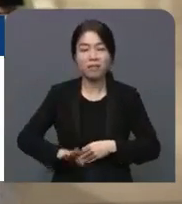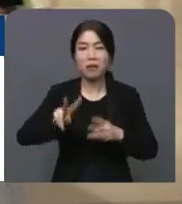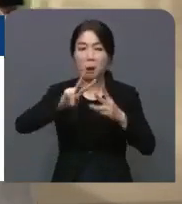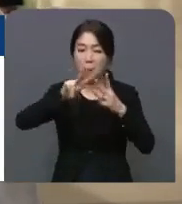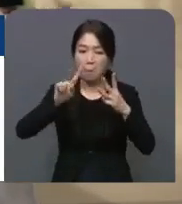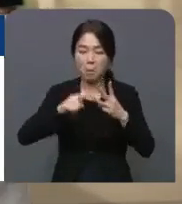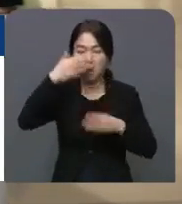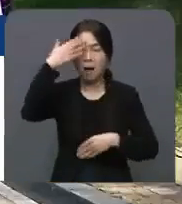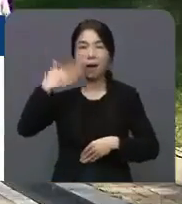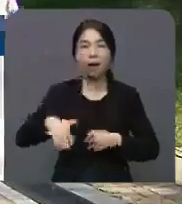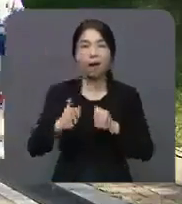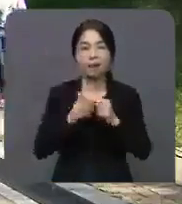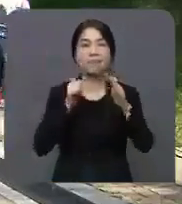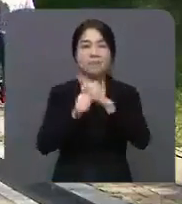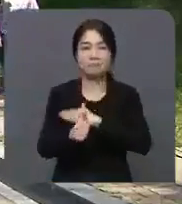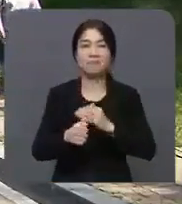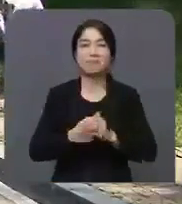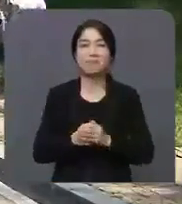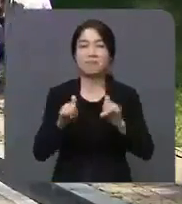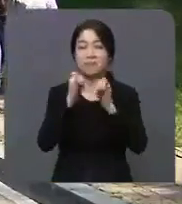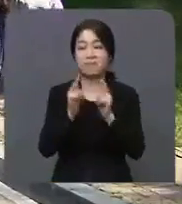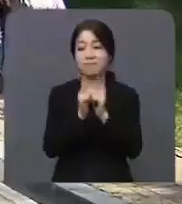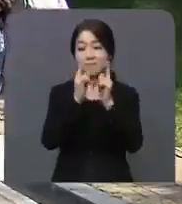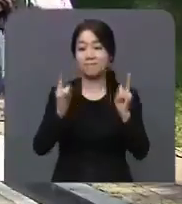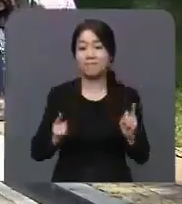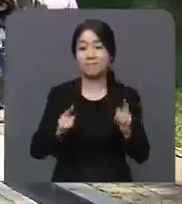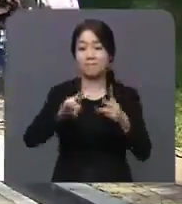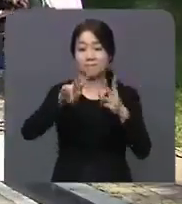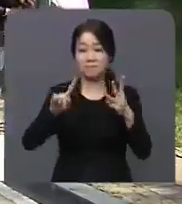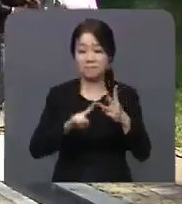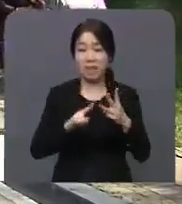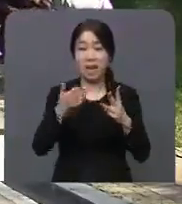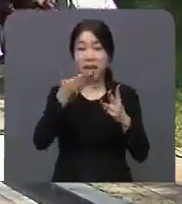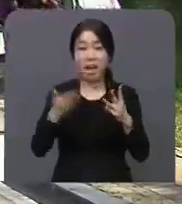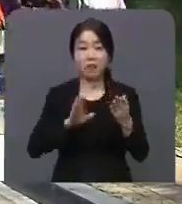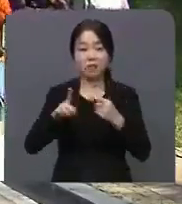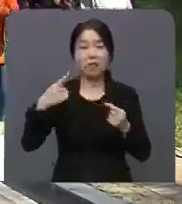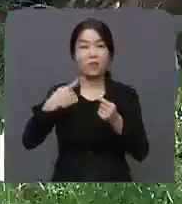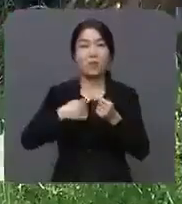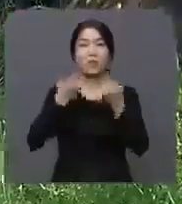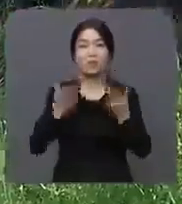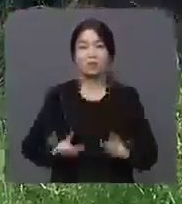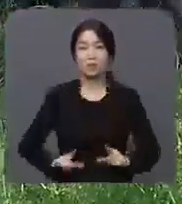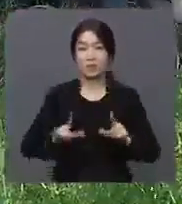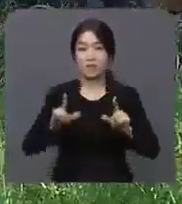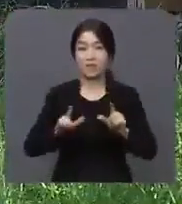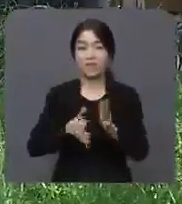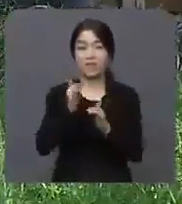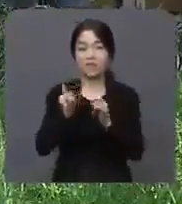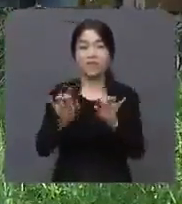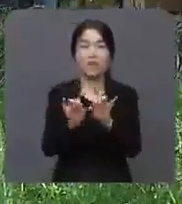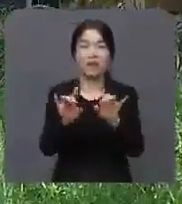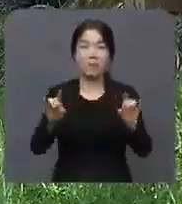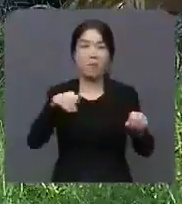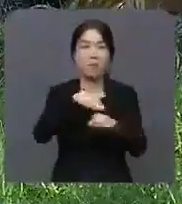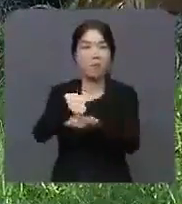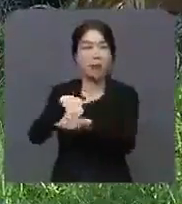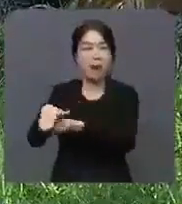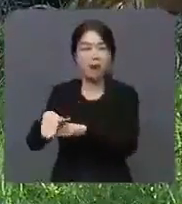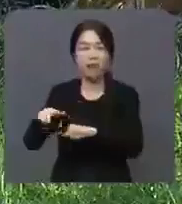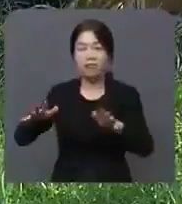지금 해제되는 바람에 사회적 거리두기가 1단계로 완화되고 맞는 첫 휴일. 시민들은